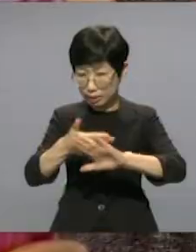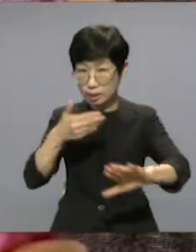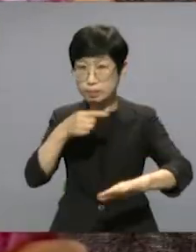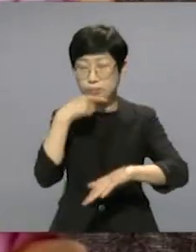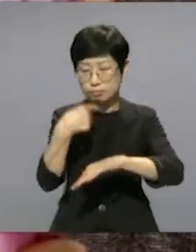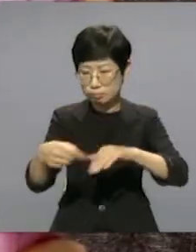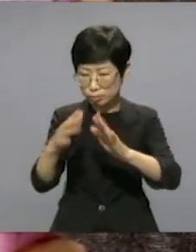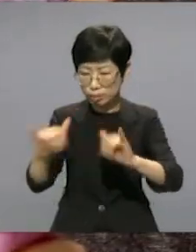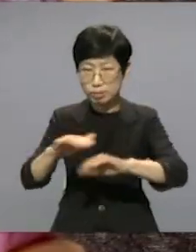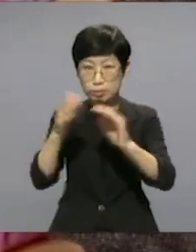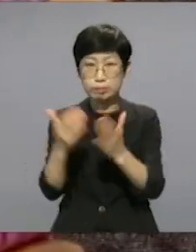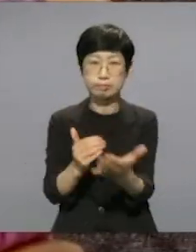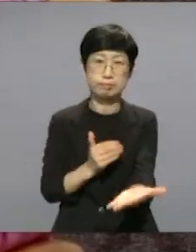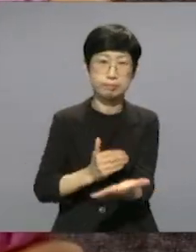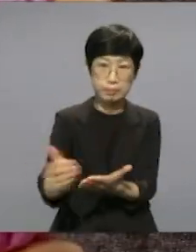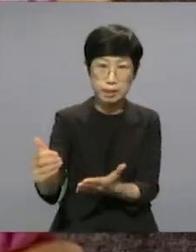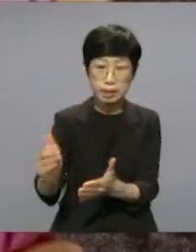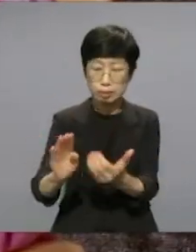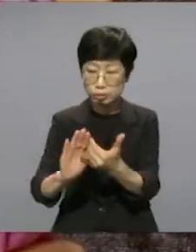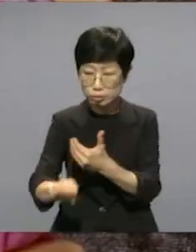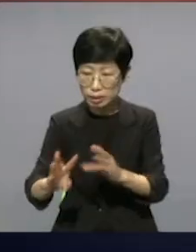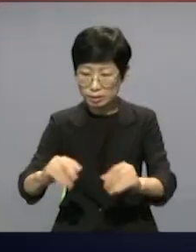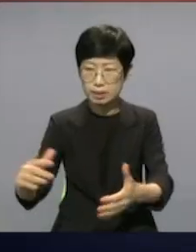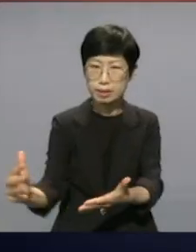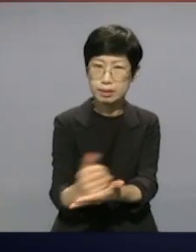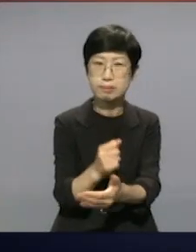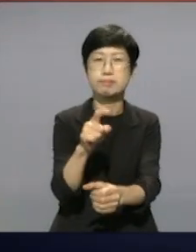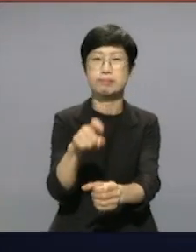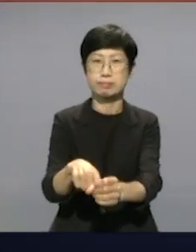내쫓고 땅을 독차지하려 한다는 겁니다.